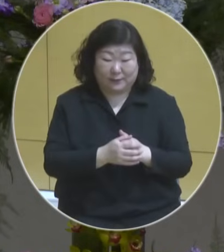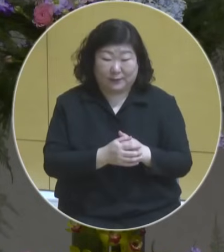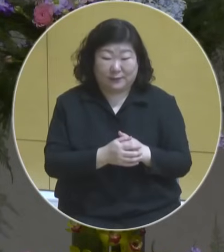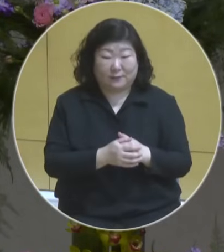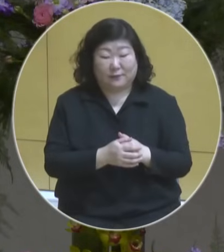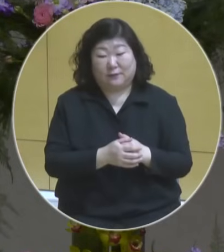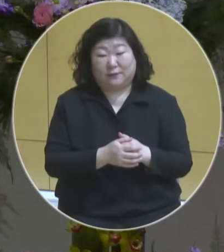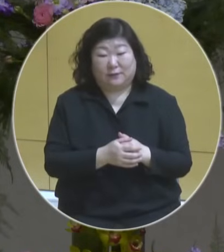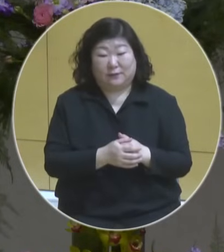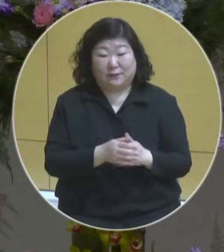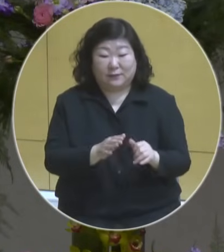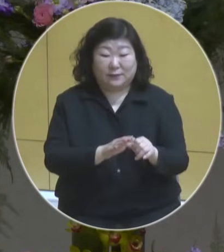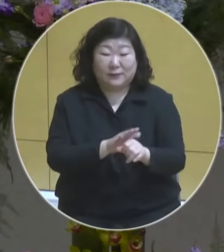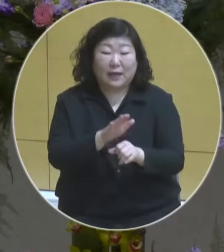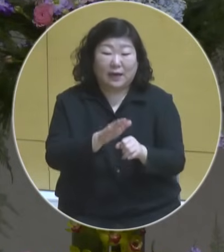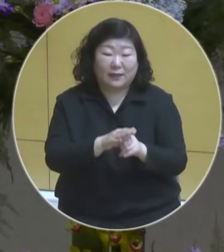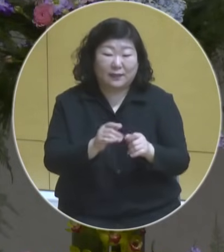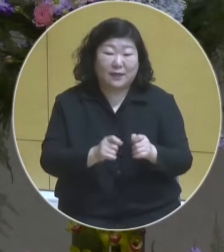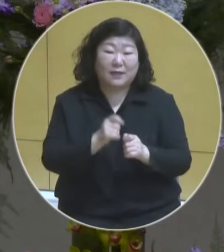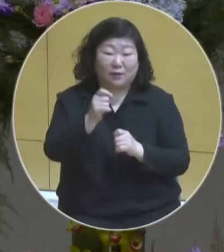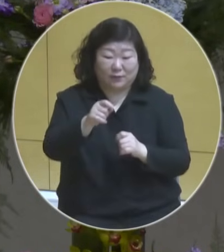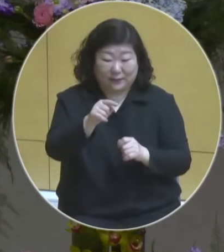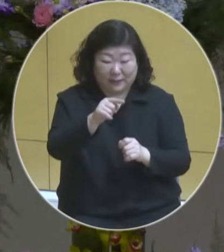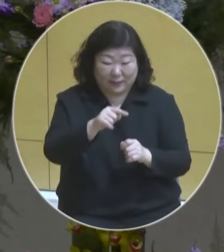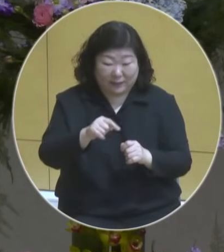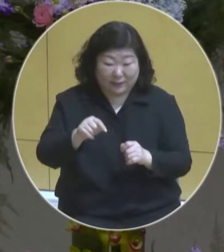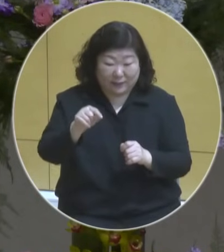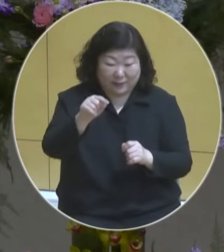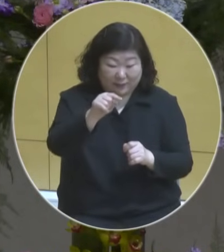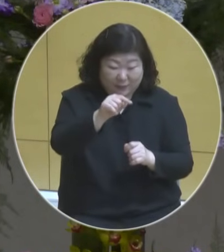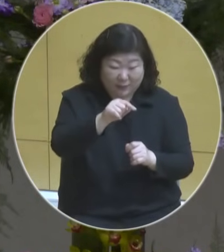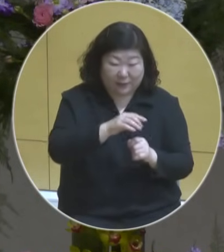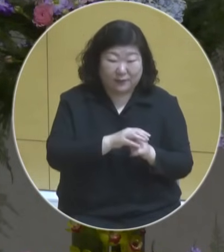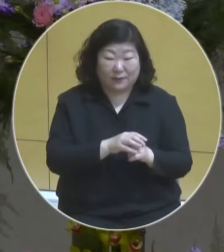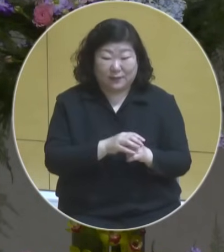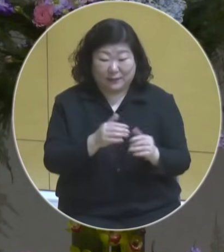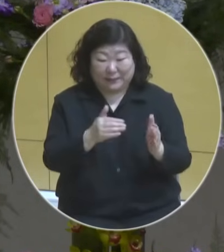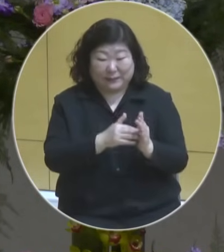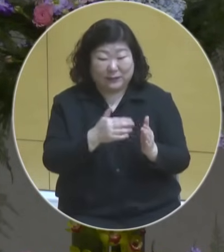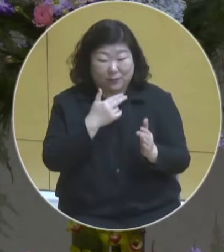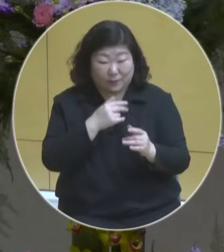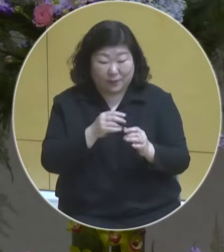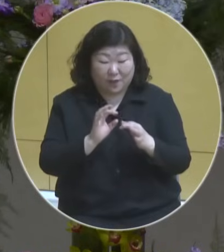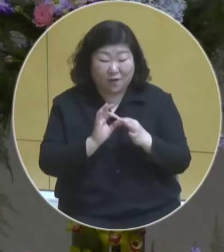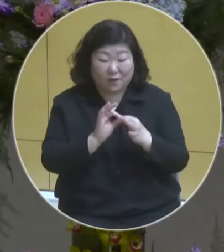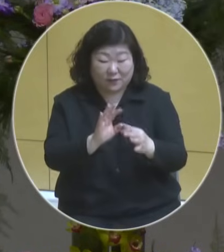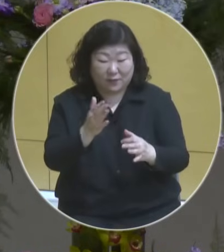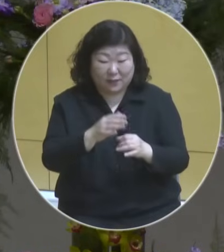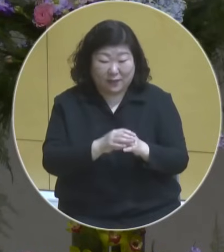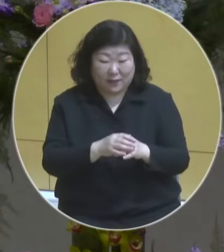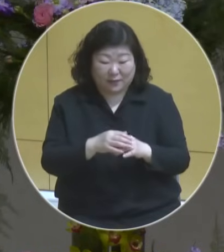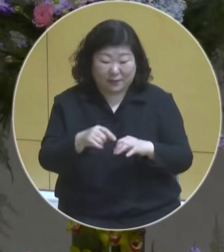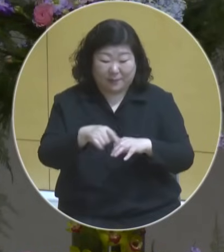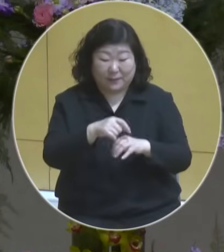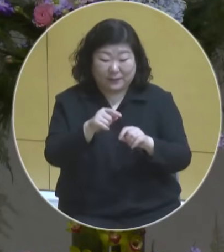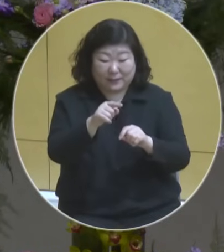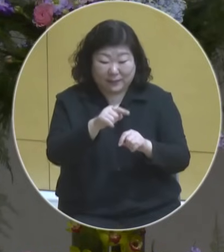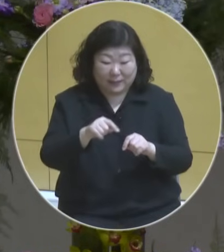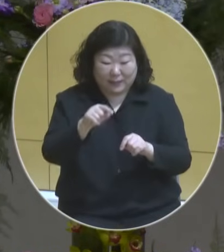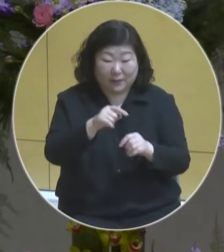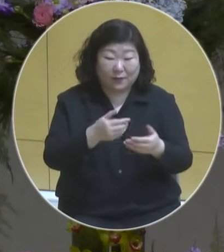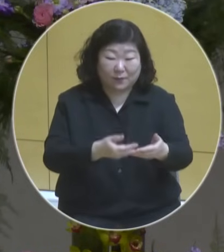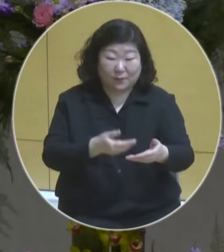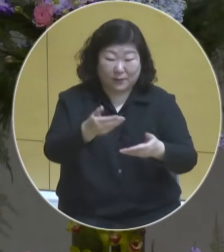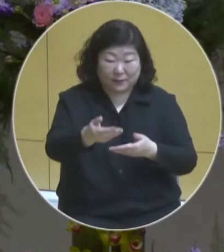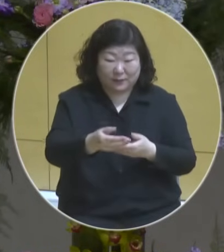하는 것 사랑은 영원히 끝이 없고 계속 이어지는 거다는 그런 의미에서 링을 교환하지 그럼 신랑은 먼저